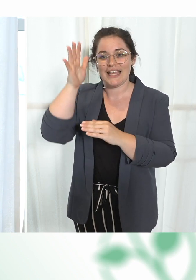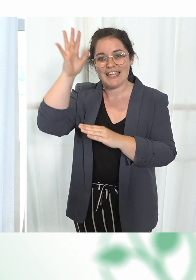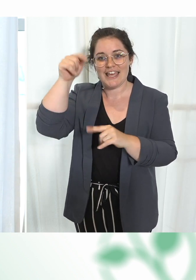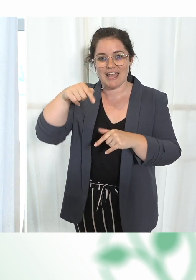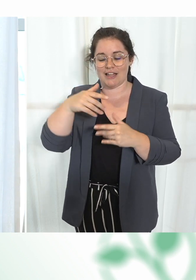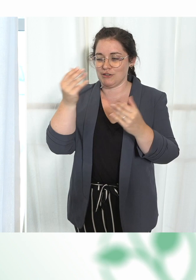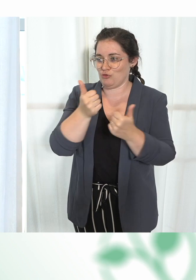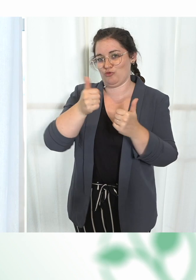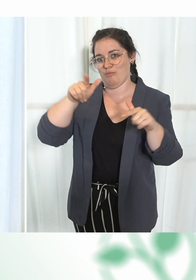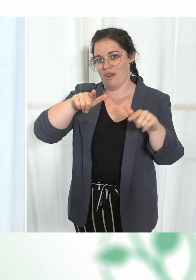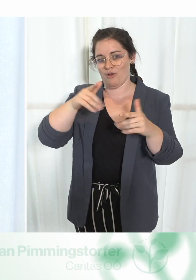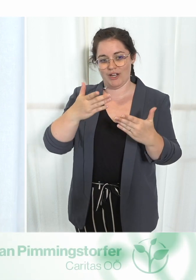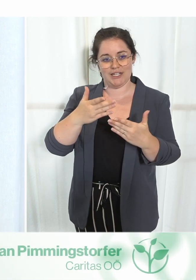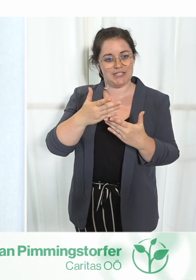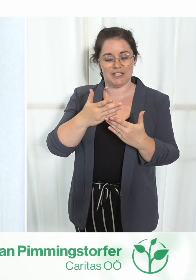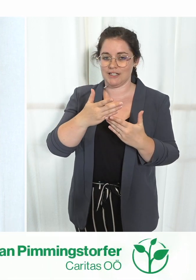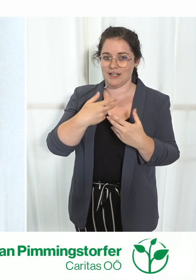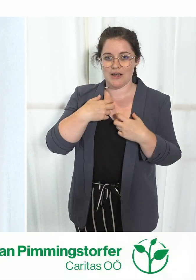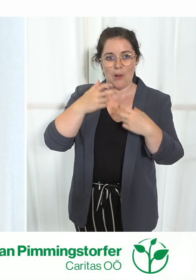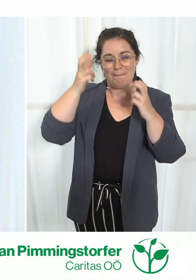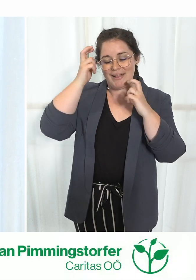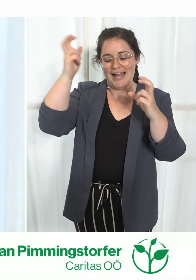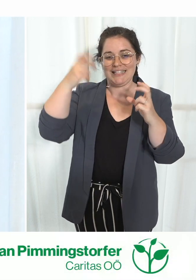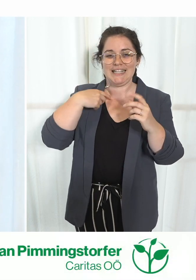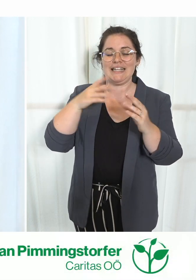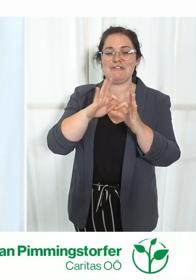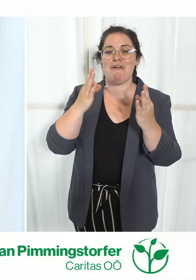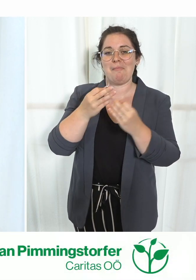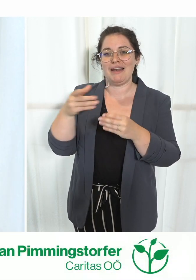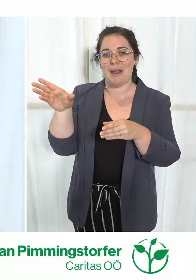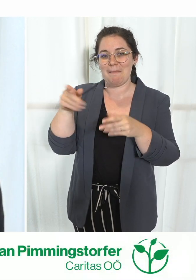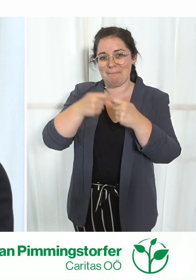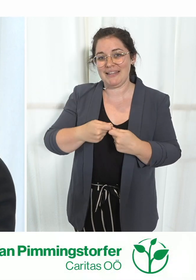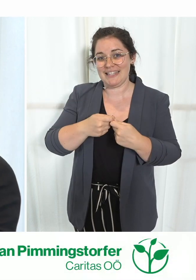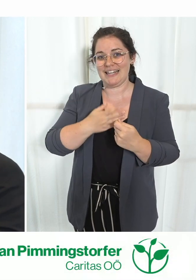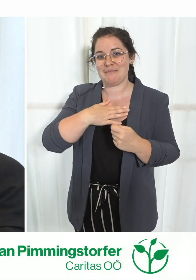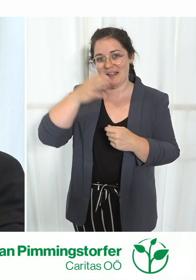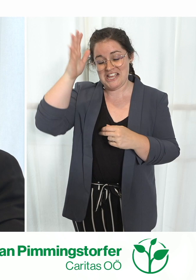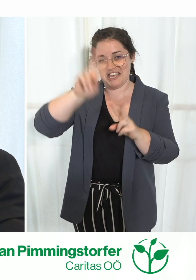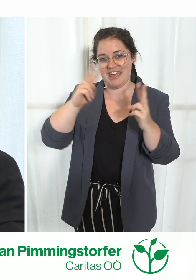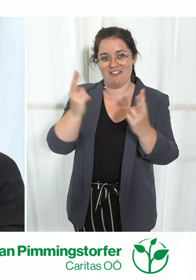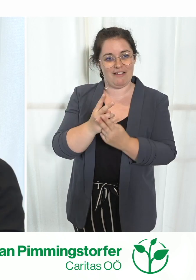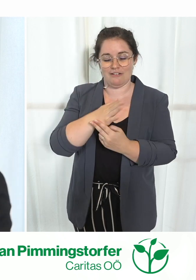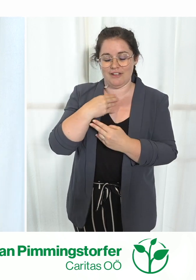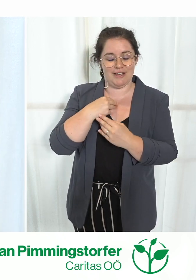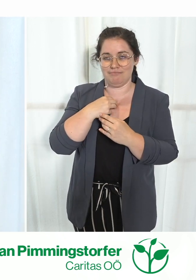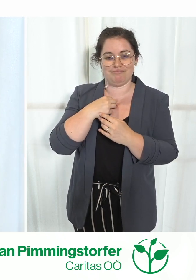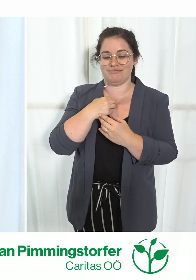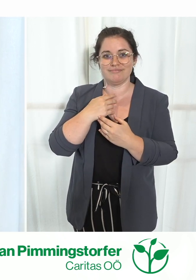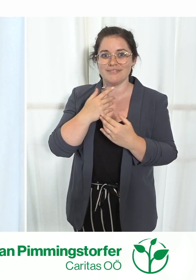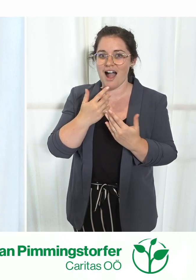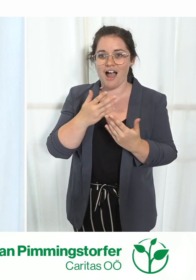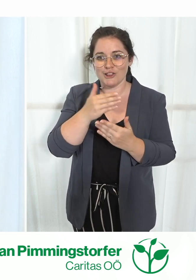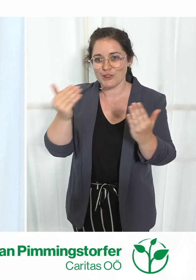tolle Location. Ich bin ja begeistertes Family-Mitglied und meine IKEA-Welt ist heute wieder mal bereichert worden mit ganz